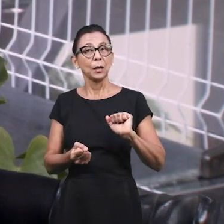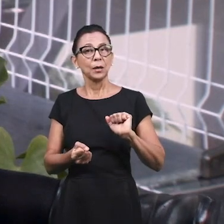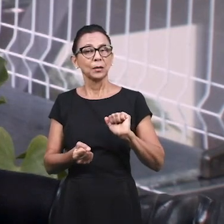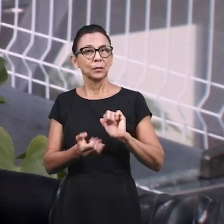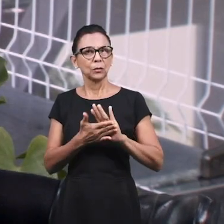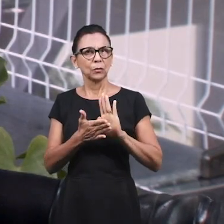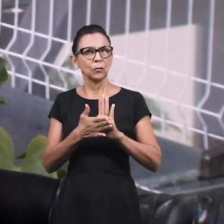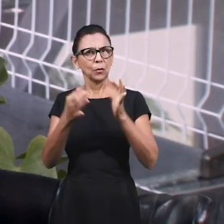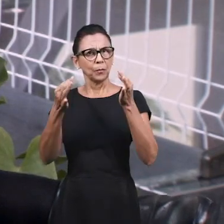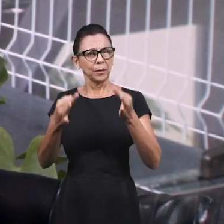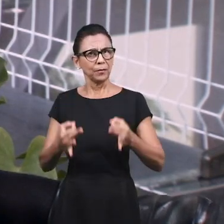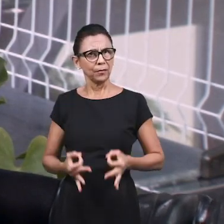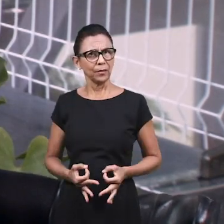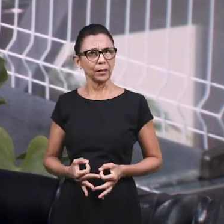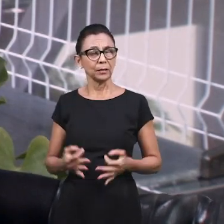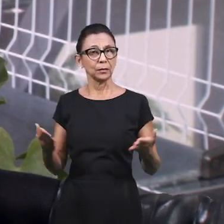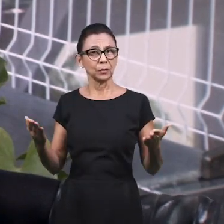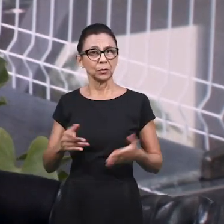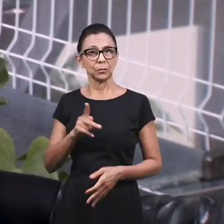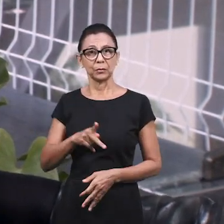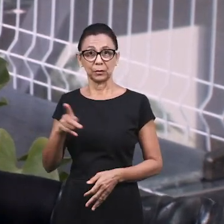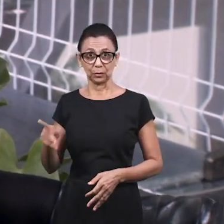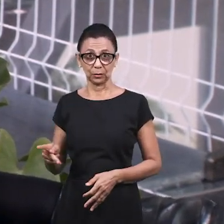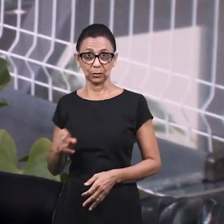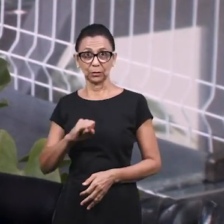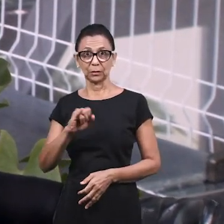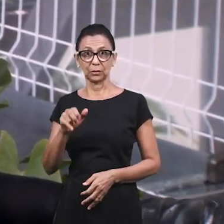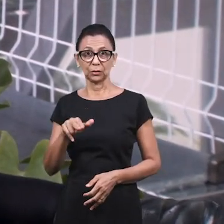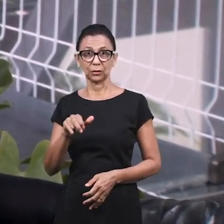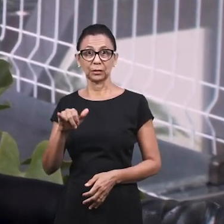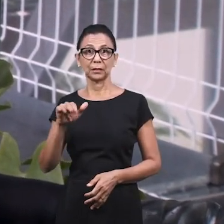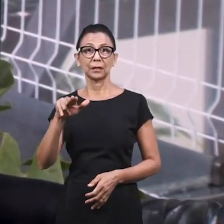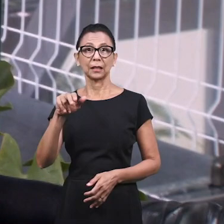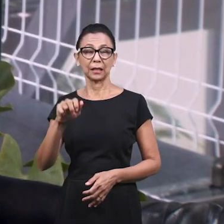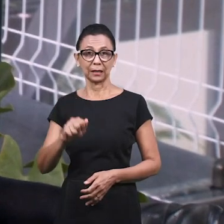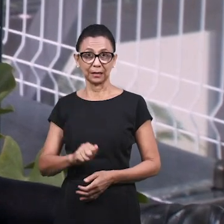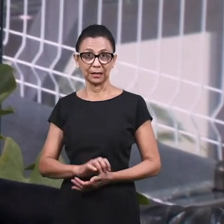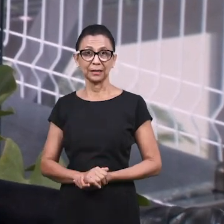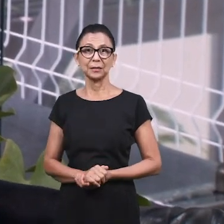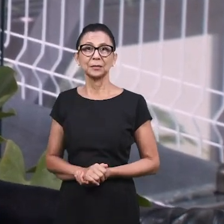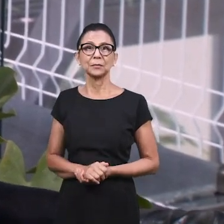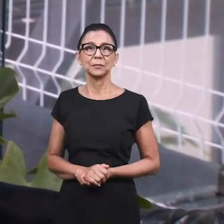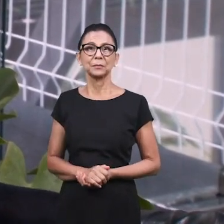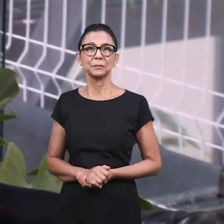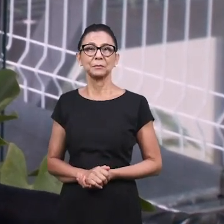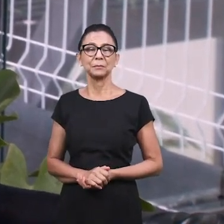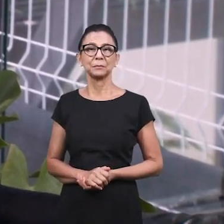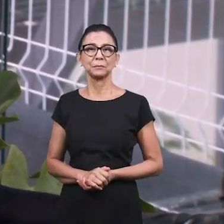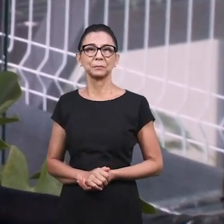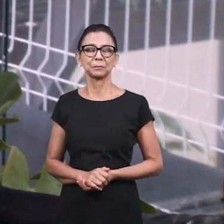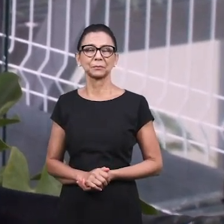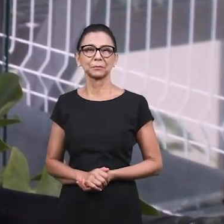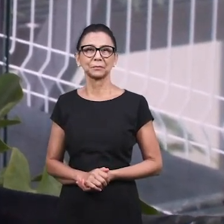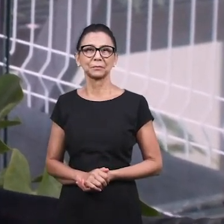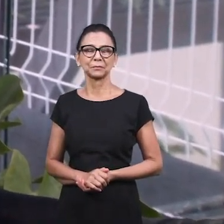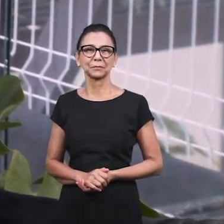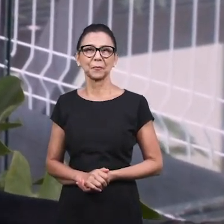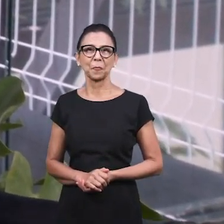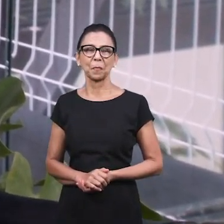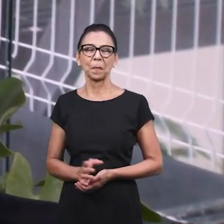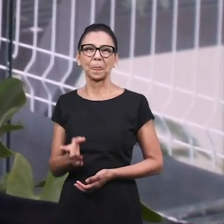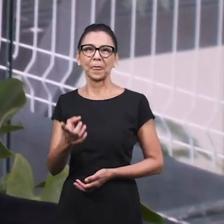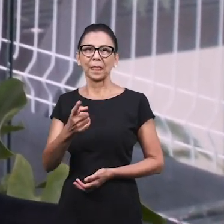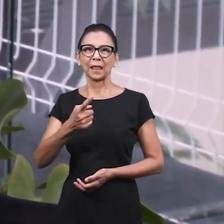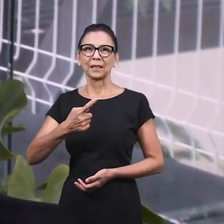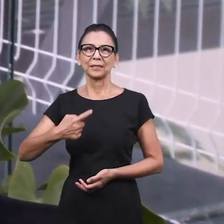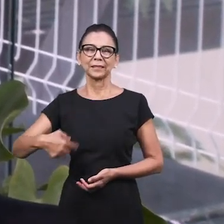volet d'aujourd'hui. En plus des participations qui arrivent de tout le Brésil et aussi de l'étranger, nous